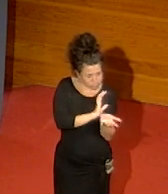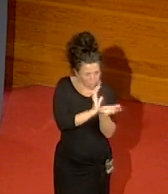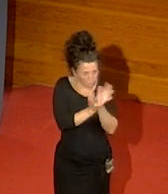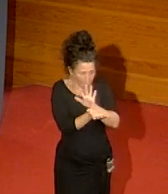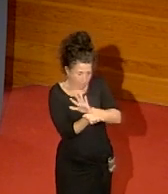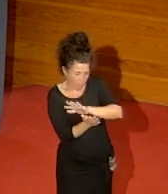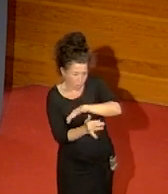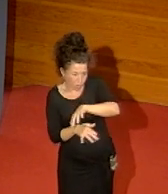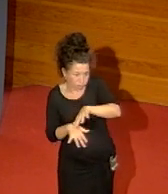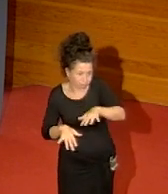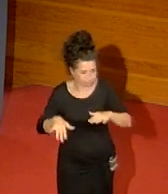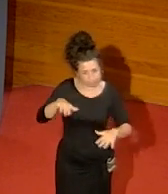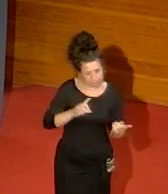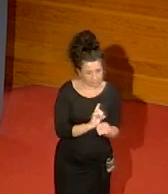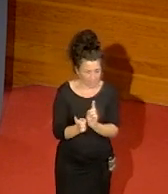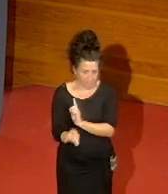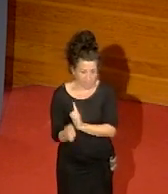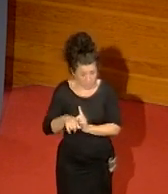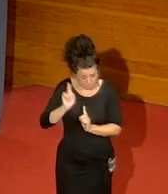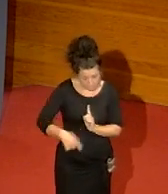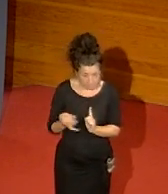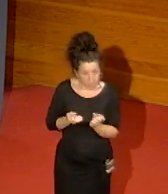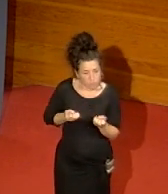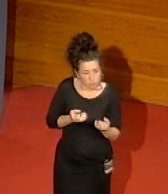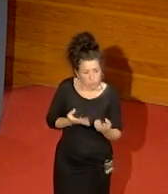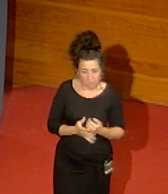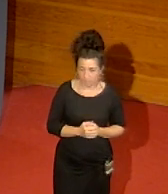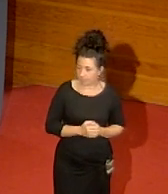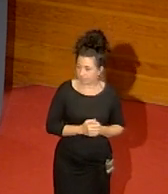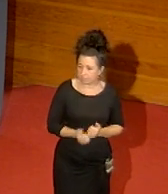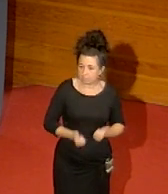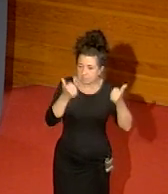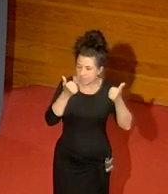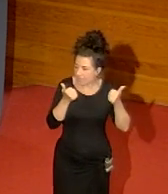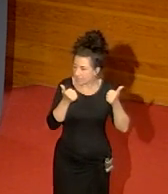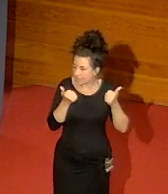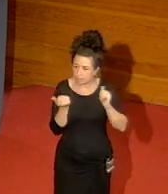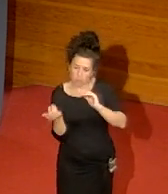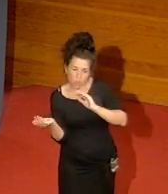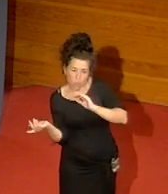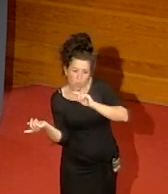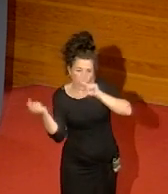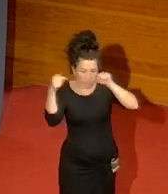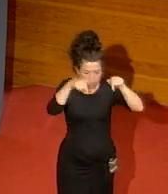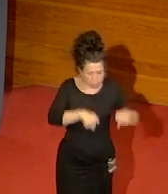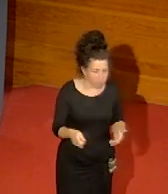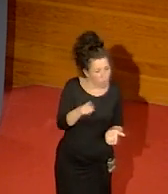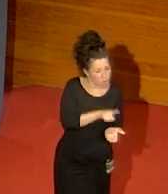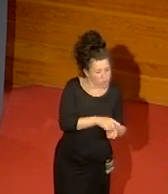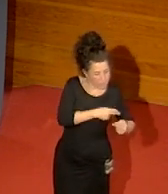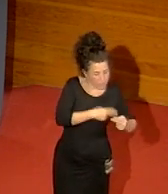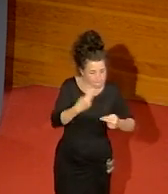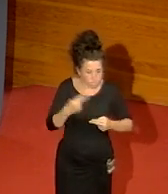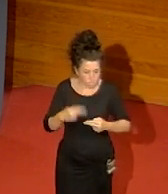ere kontatu beharra dago. Zai, besteri badukazuen. Berriz ere bueltatuko naiz mugetara, eta hau Ciudad Juárez,